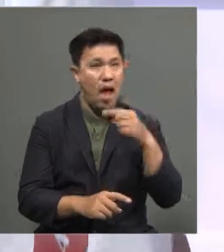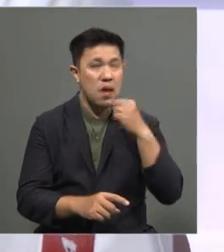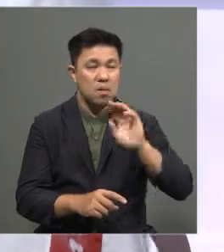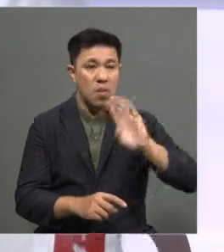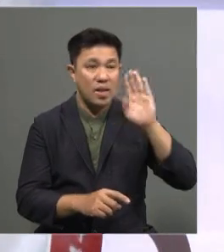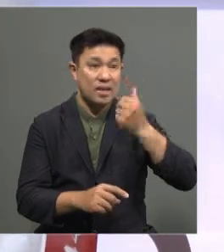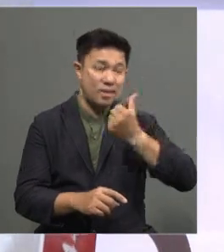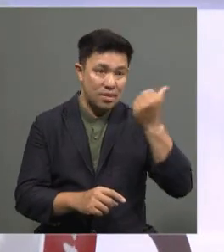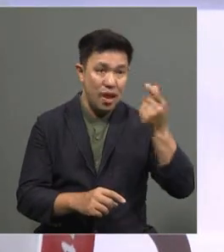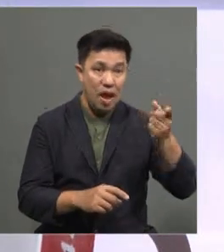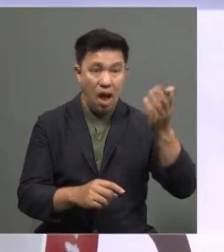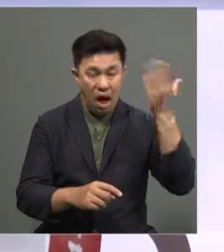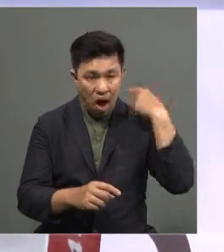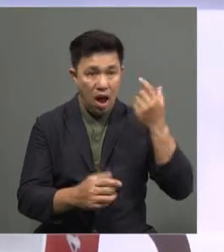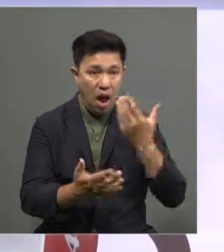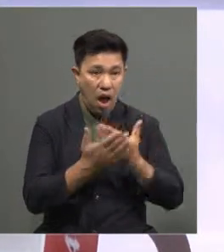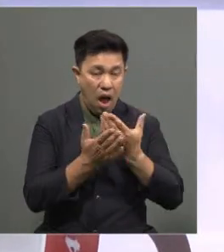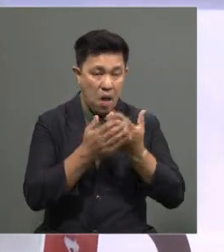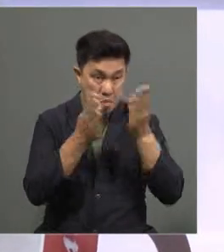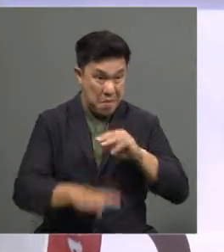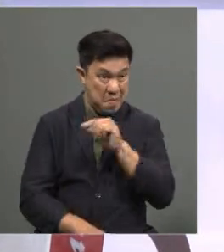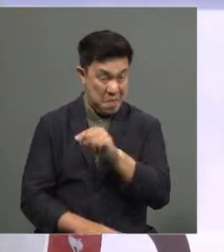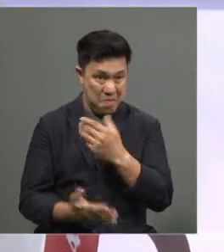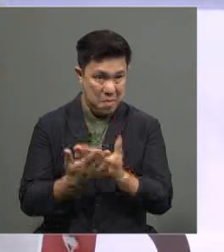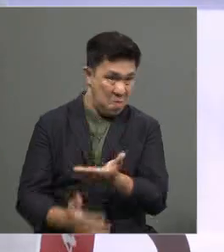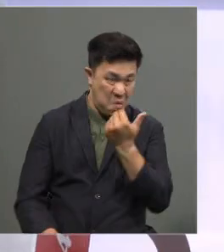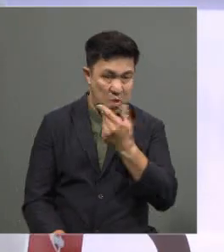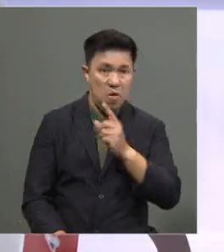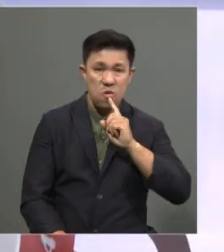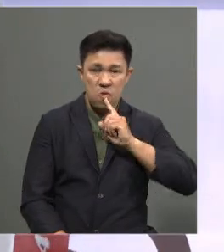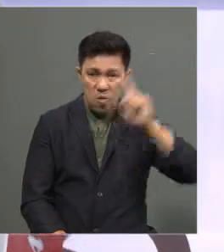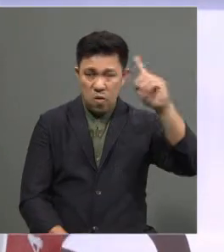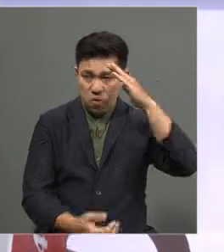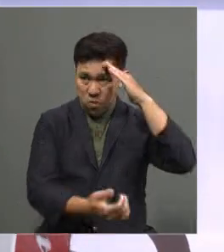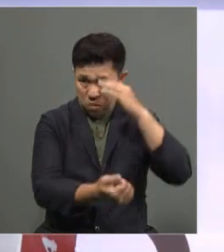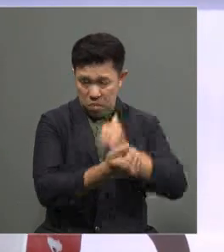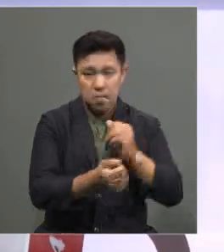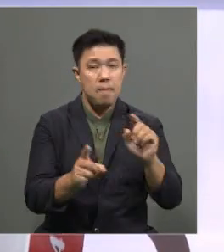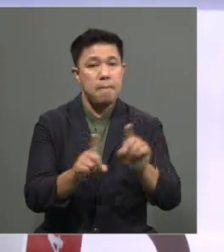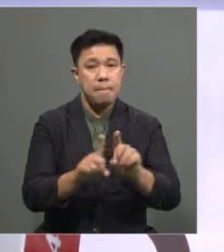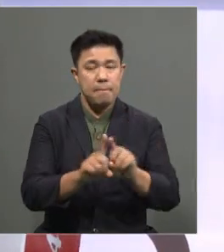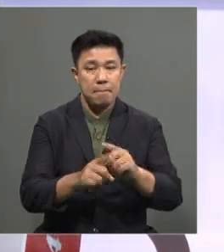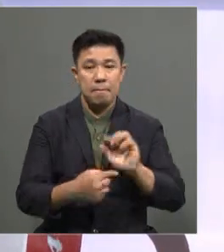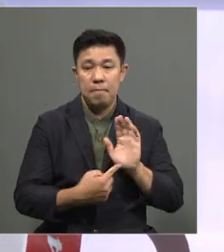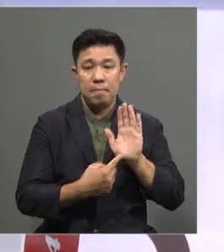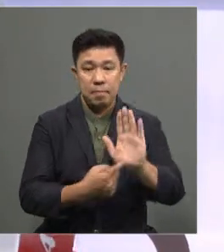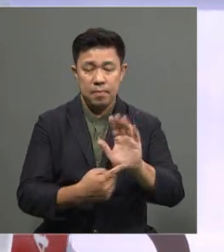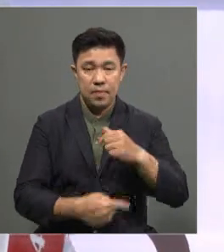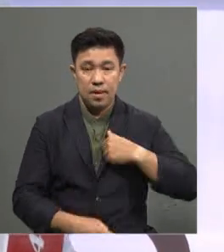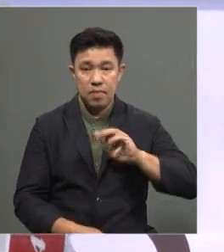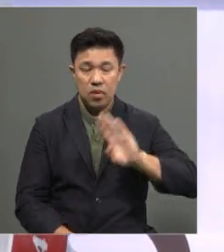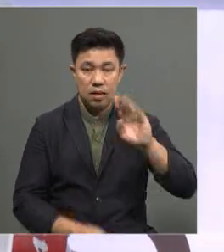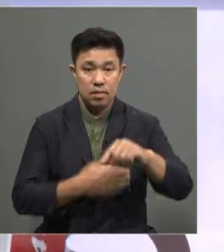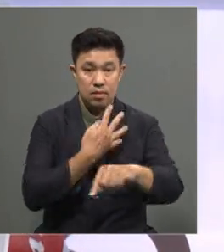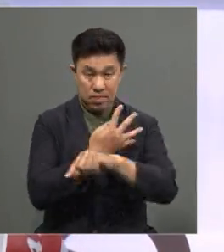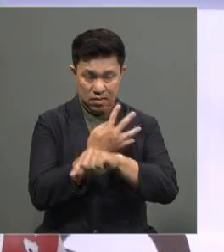รงอื่นๆเคยถูกเรียกรับเงินมาแล้วขอให้ไปแจ้งความร้องทุกข์กับตำรวจไปเลยนะครับและยืนยันว่าบริษัทเดอะไอคอนไม่เค